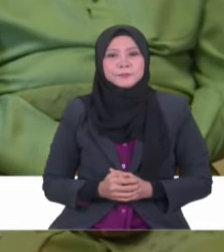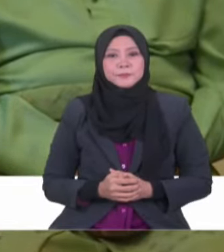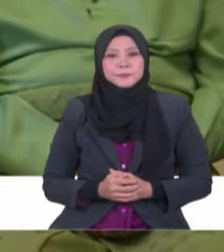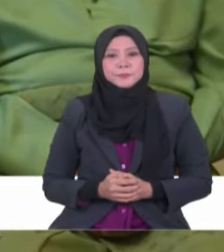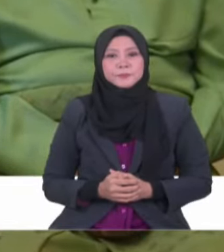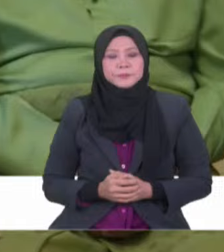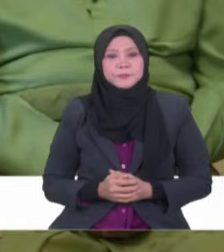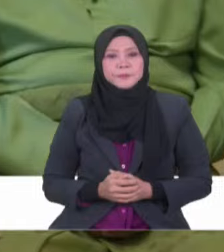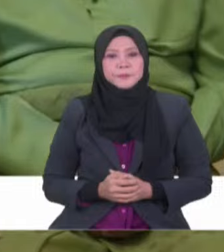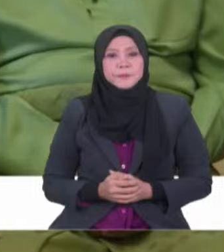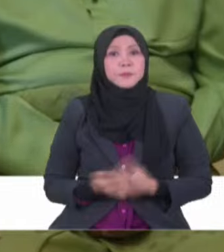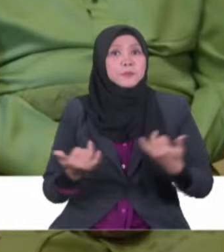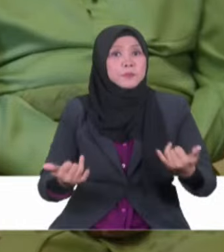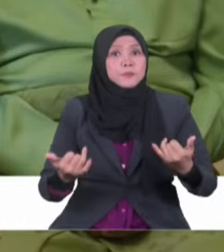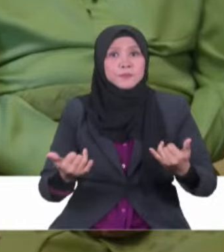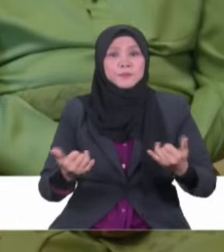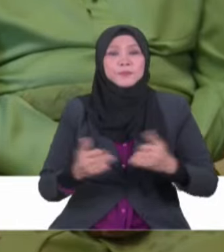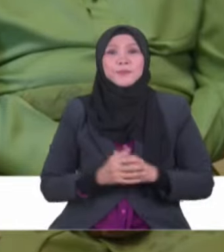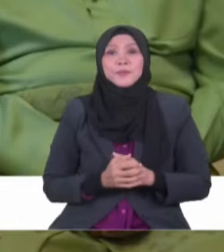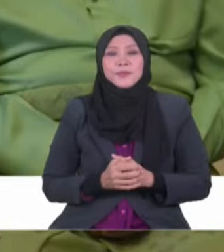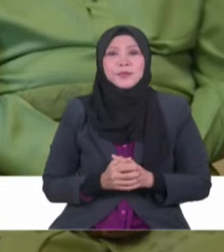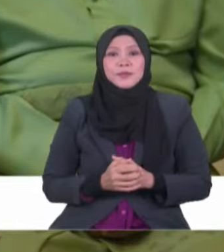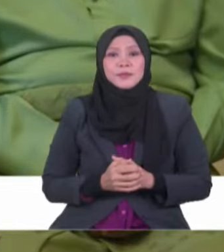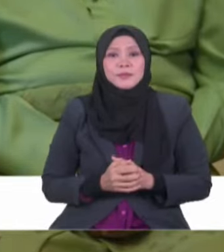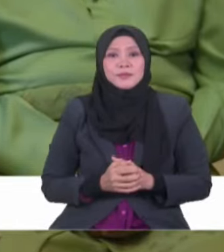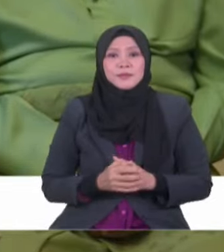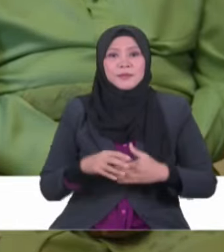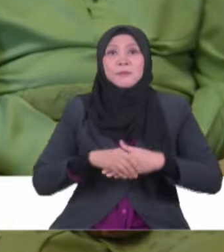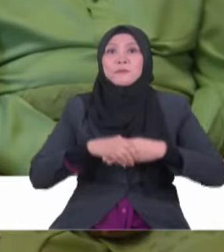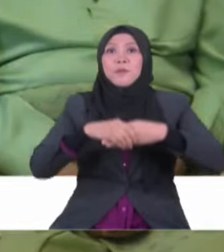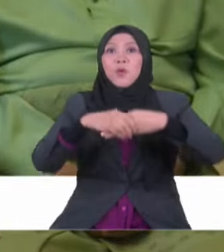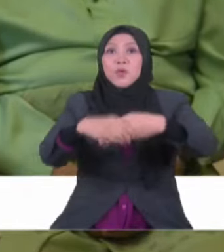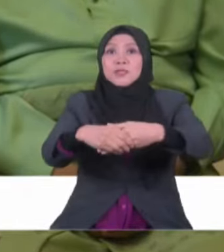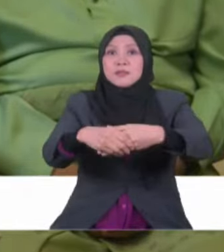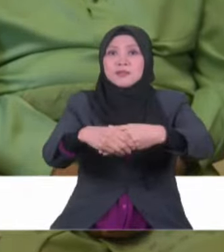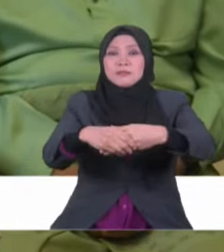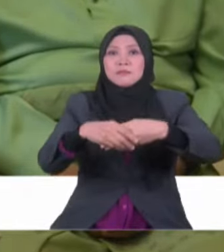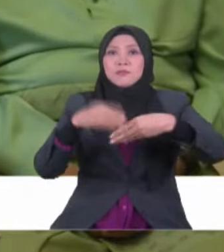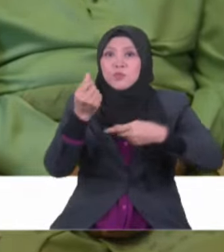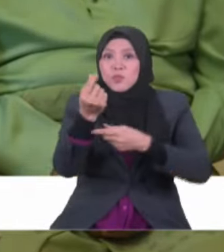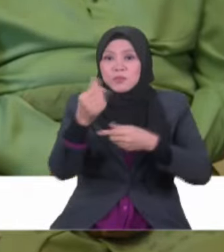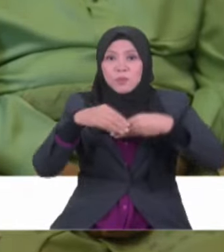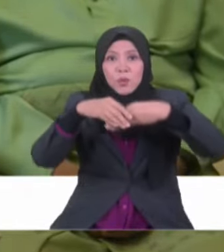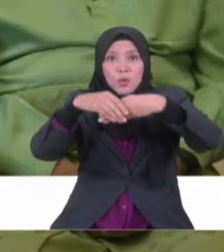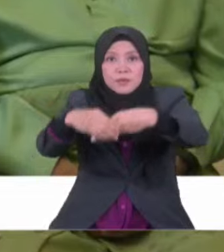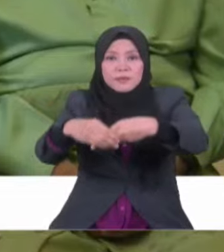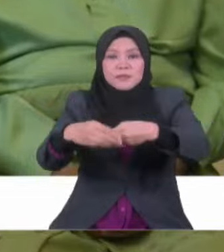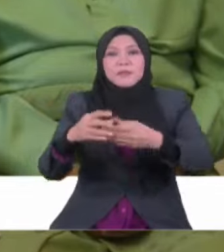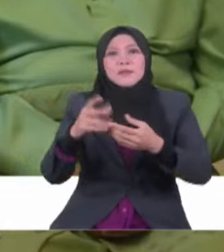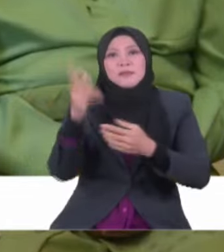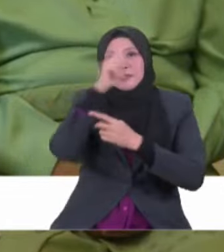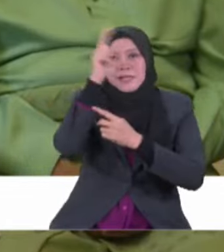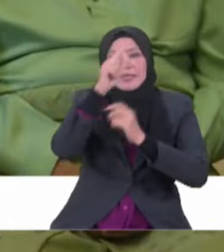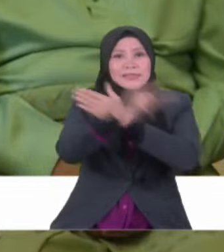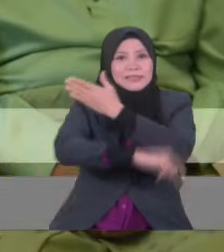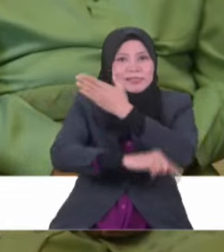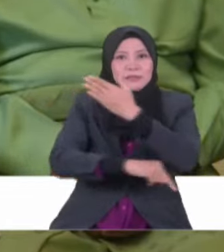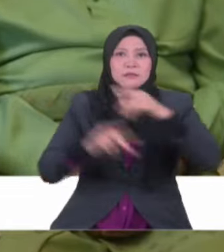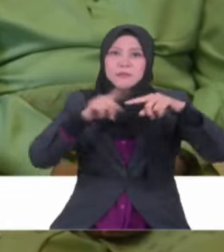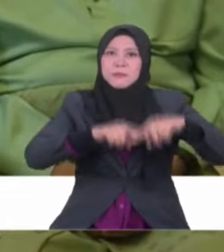Sekarang ini bonus yang diberikan oleh kerajaan negeri itu tertaluk pada cukai.